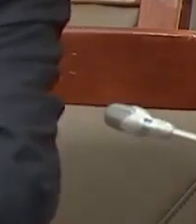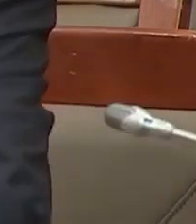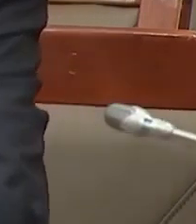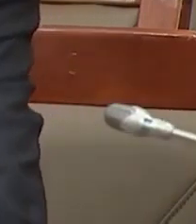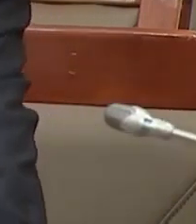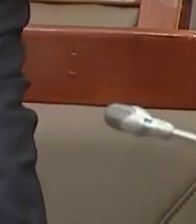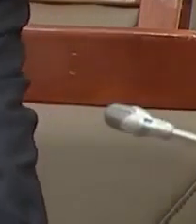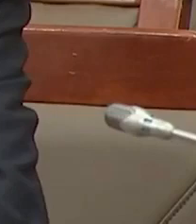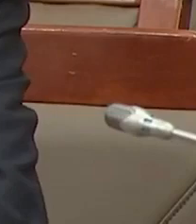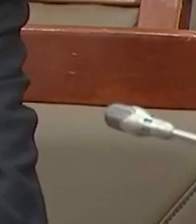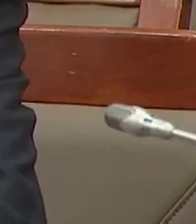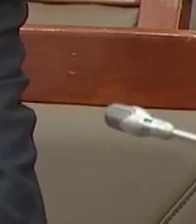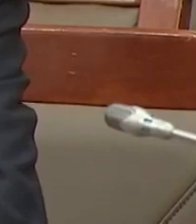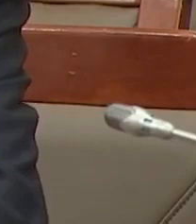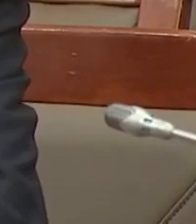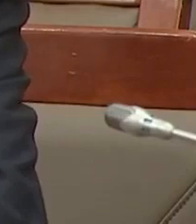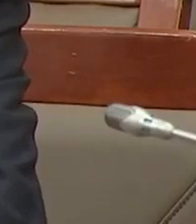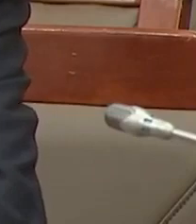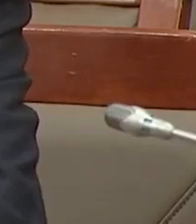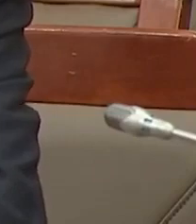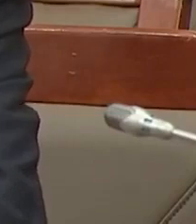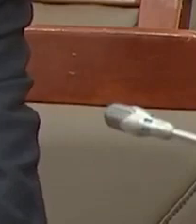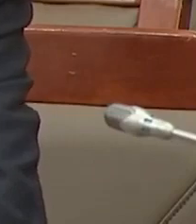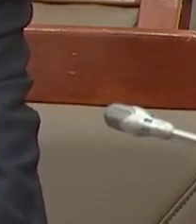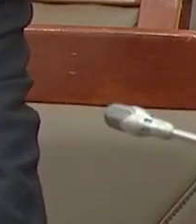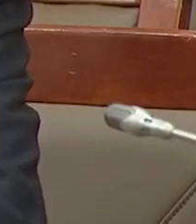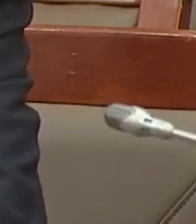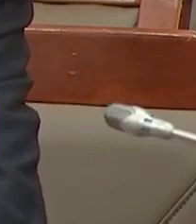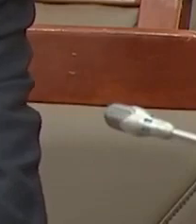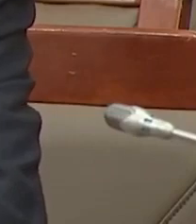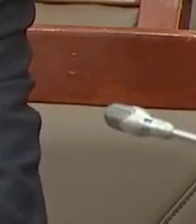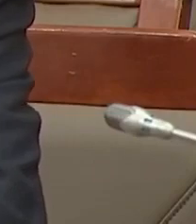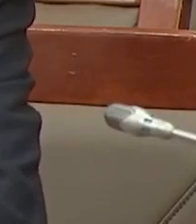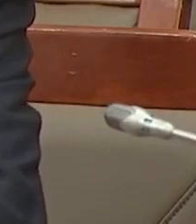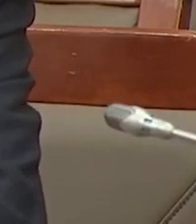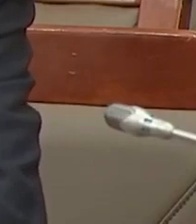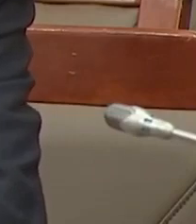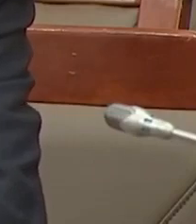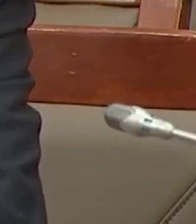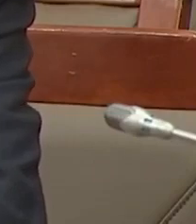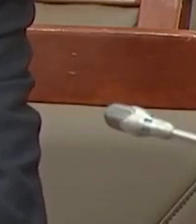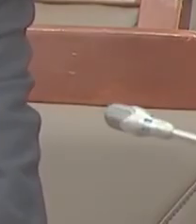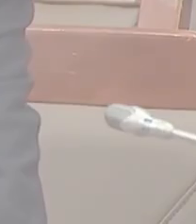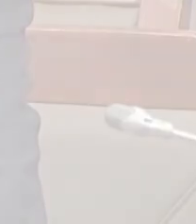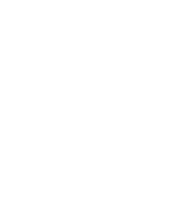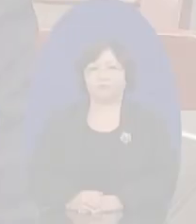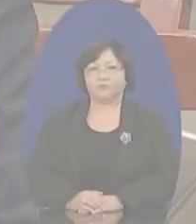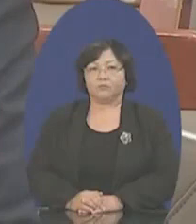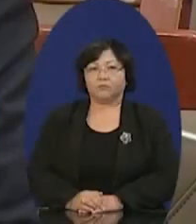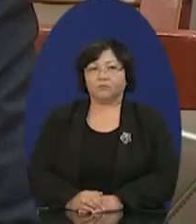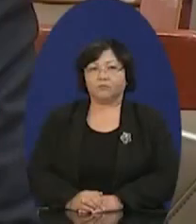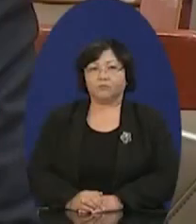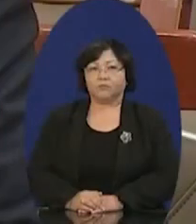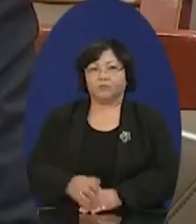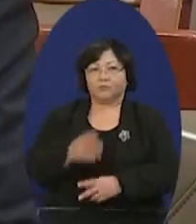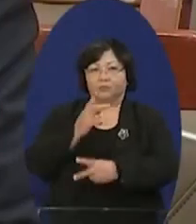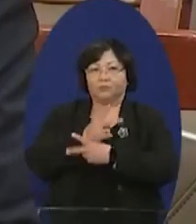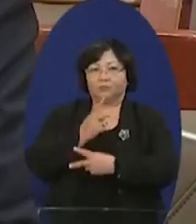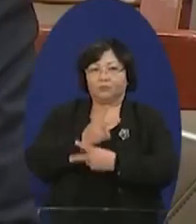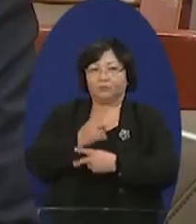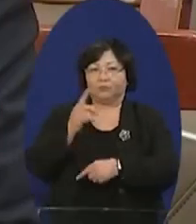бол тэр залуу маань энэ бүх техник ажлыг олон улсын төвшөнд өндөр хэмжээнд хийж зохион байгуулж хийж чадсан. Хуулиас